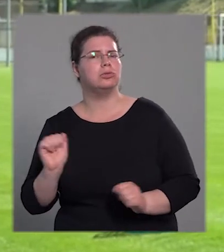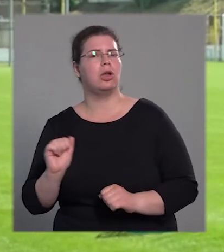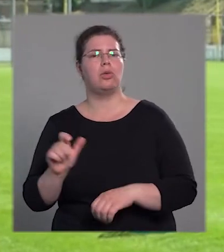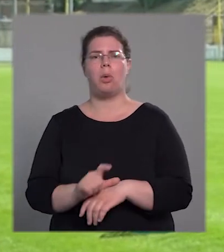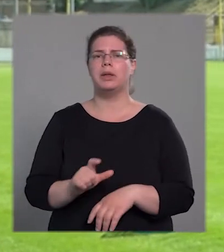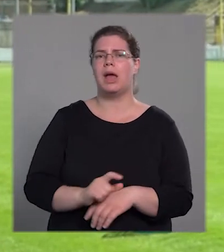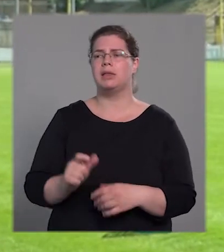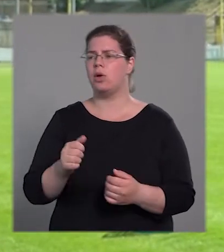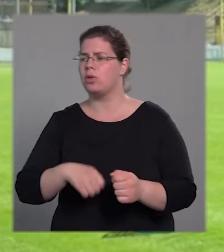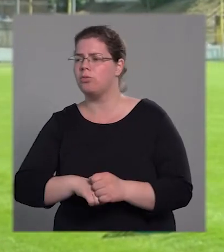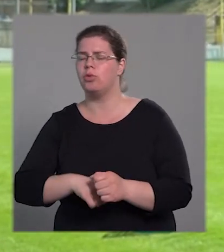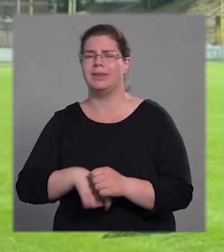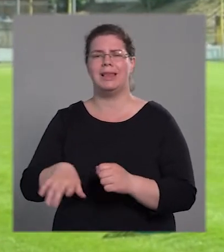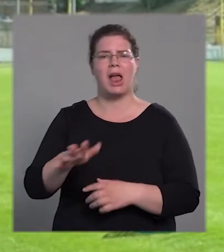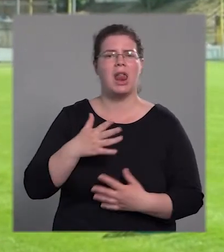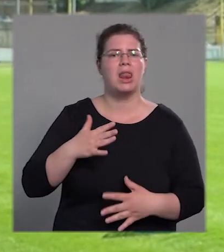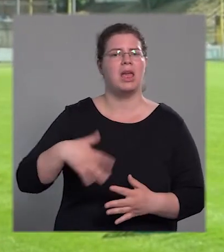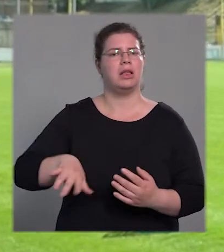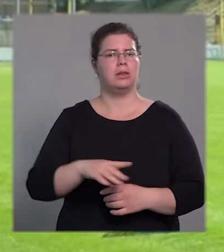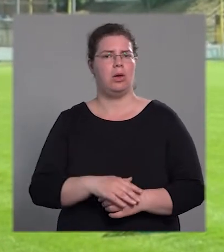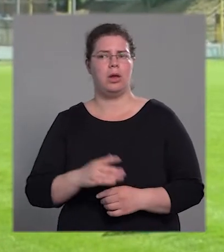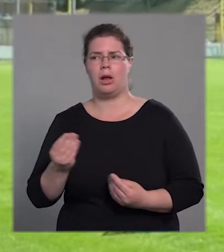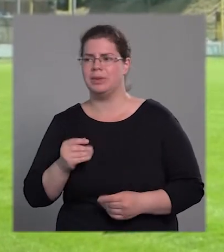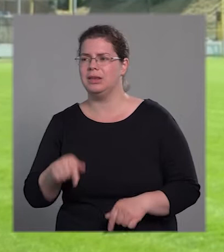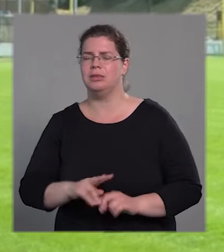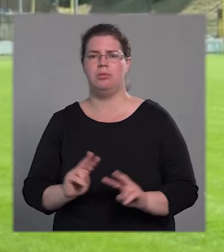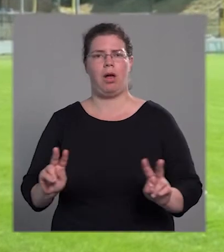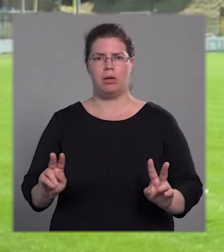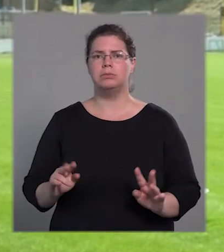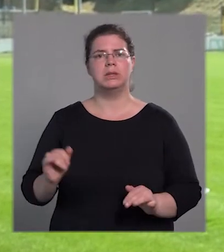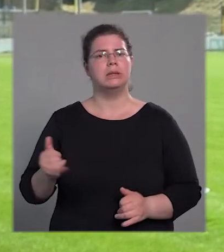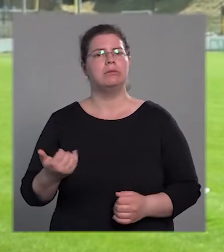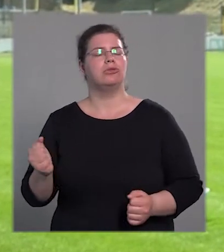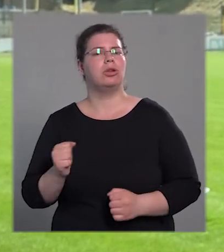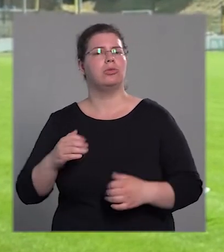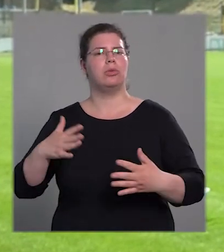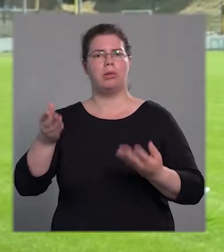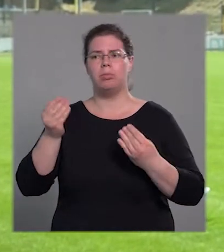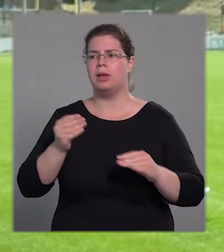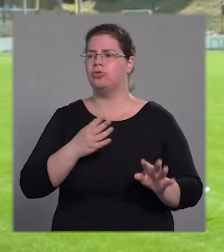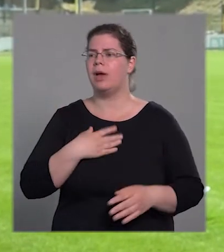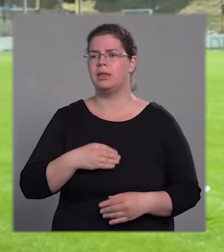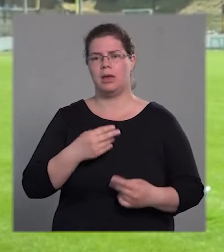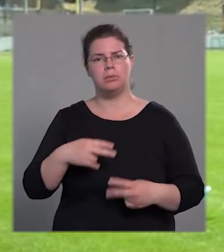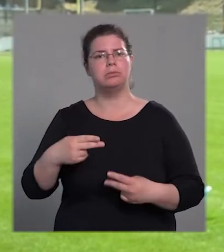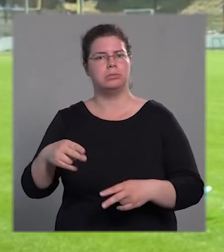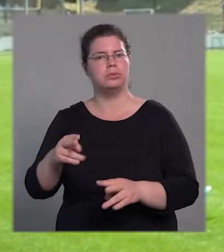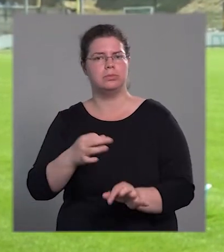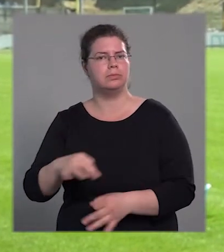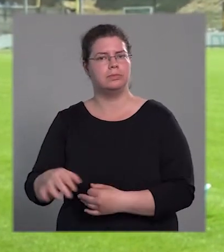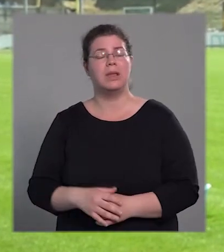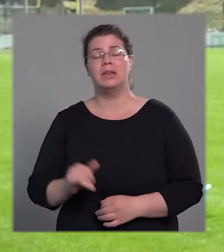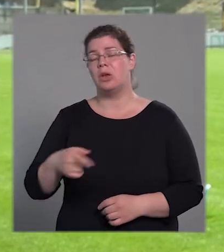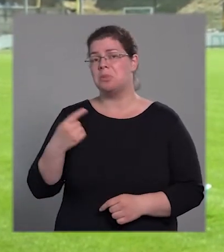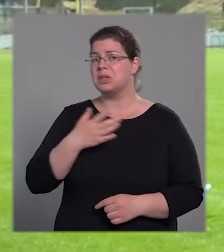foci, meg ez a légkör, ami itt van, és nagyon nagy becsvágyjal készülnek továbbra is, úgyhogy mi szeretnénk